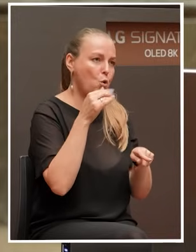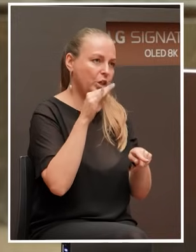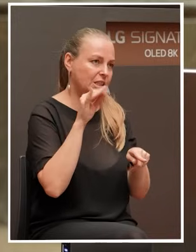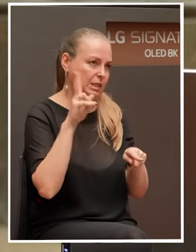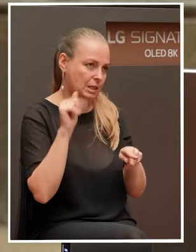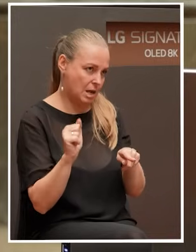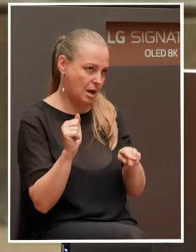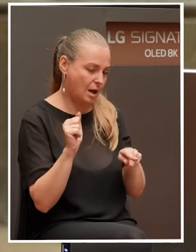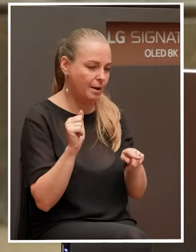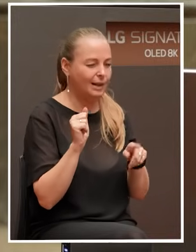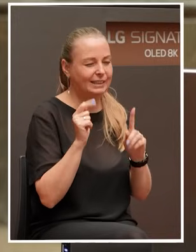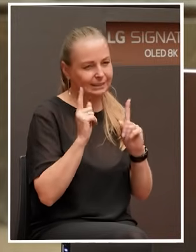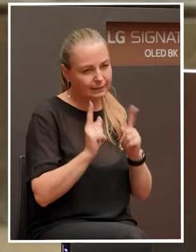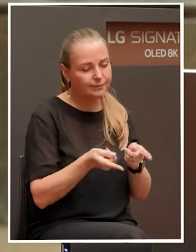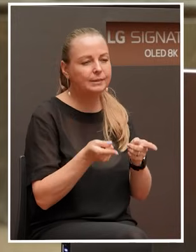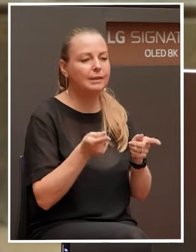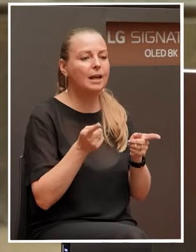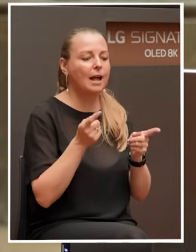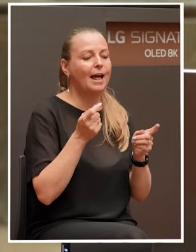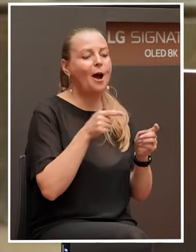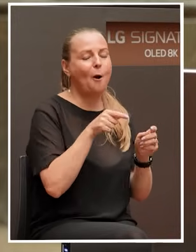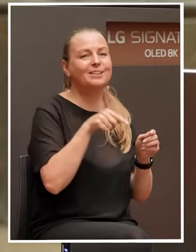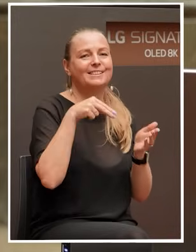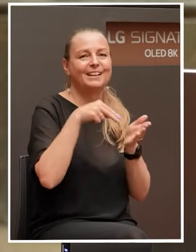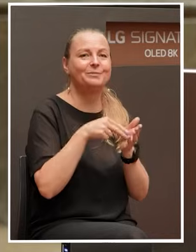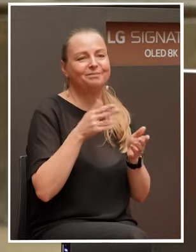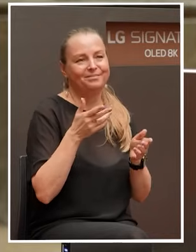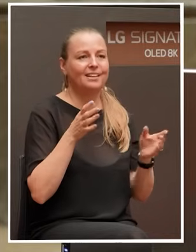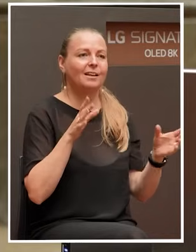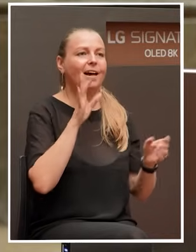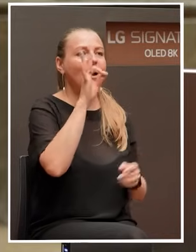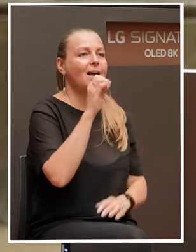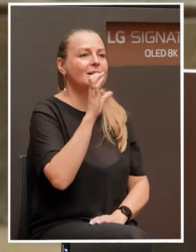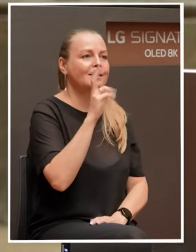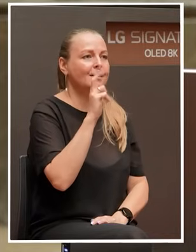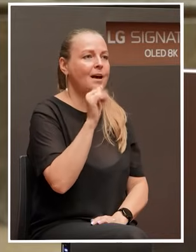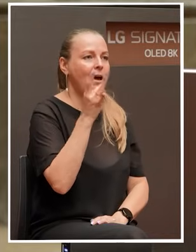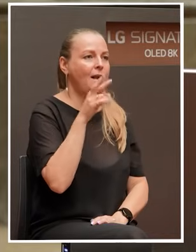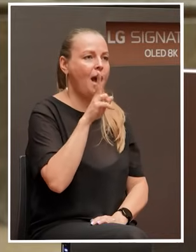действительно такой немножко раскоряку стоящий, и в нем очень много